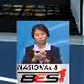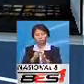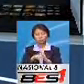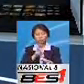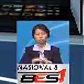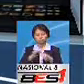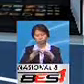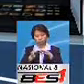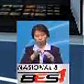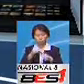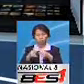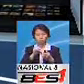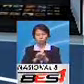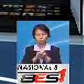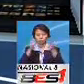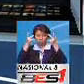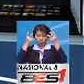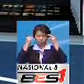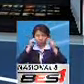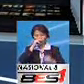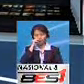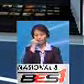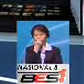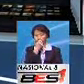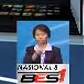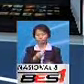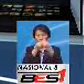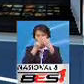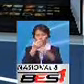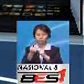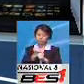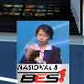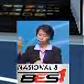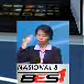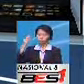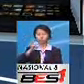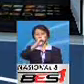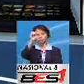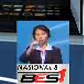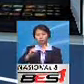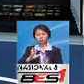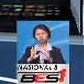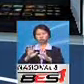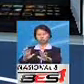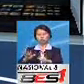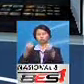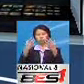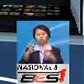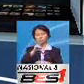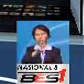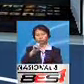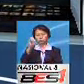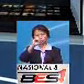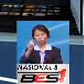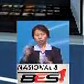ketika memberi penjelasan mengenainya Perdana Menteri Datuk Seri Najib Tun Razak memaklumkan tahun lalu peratusan penolakan adalah sebanyak 20%